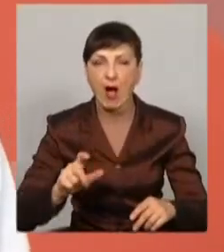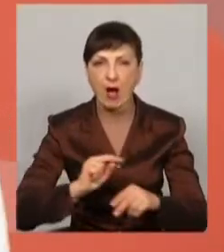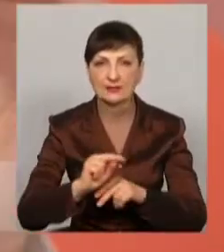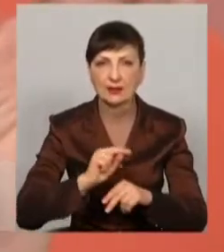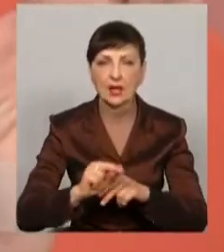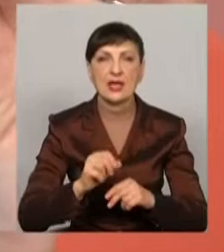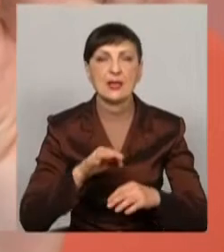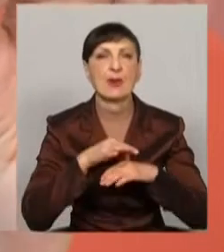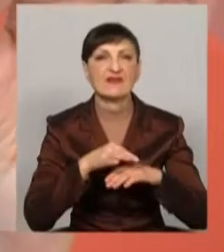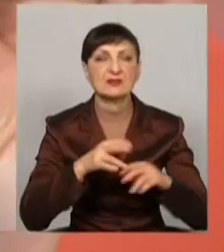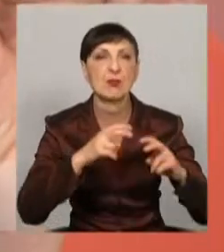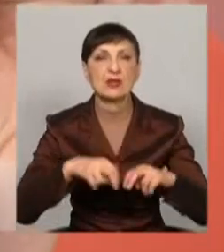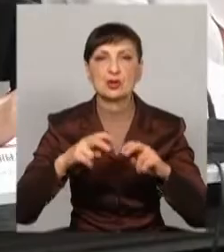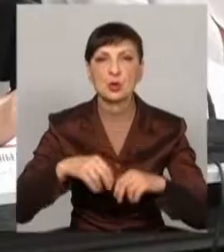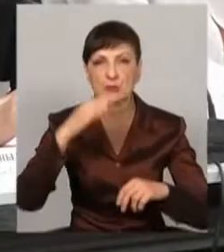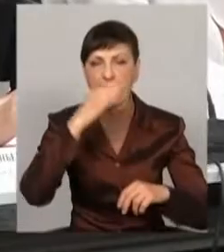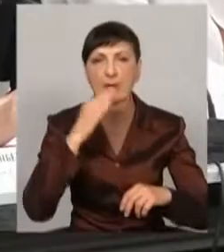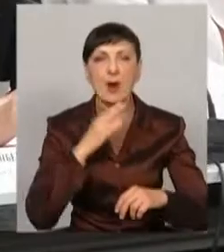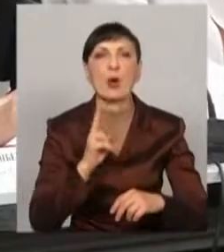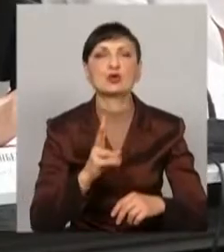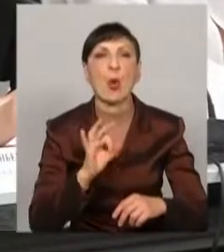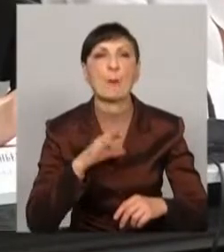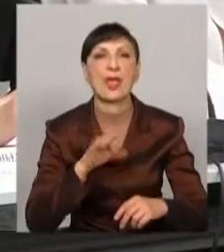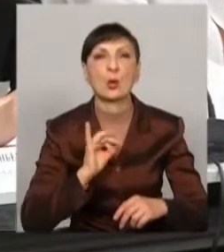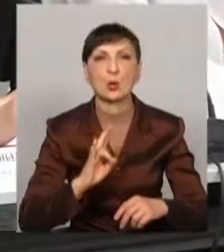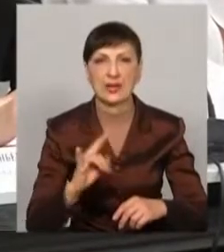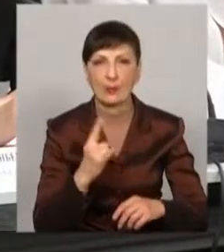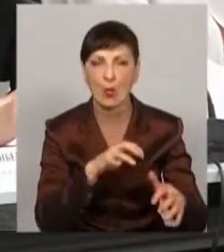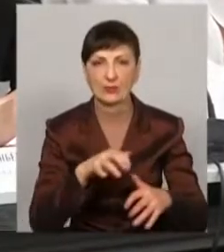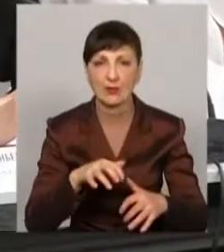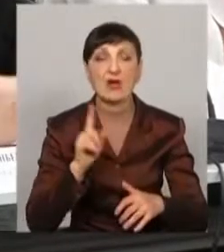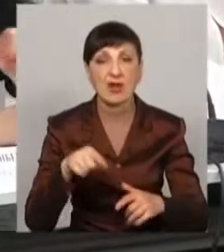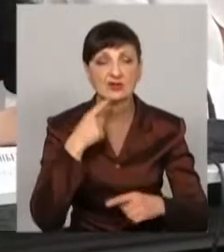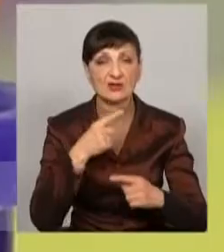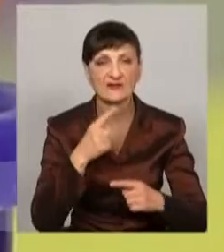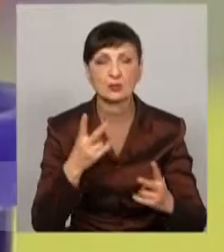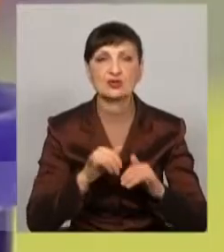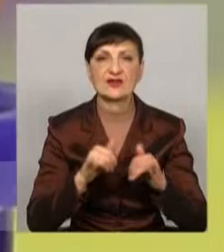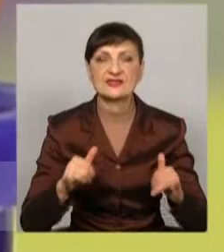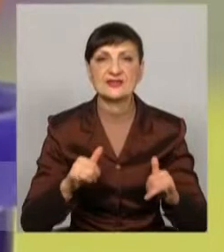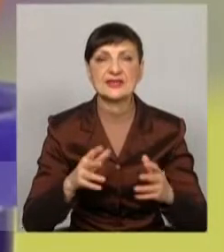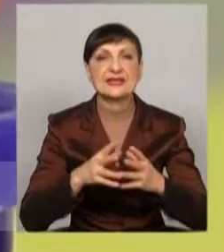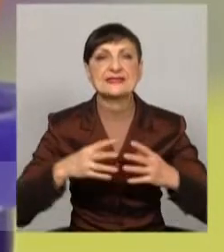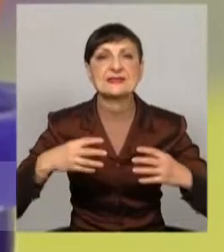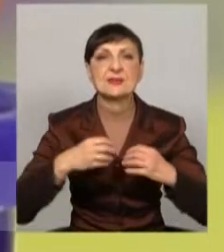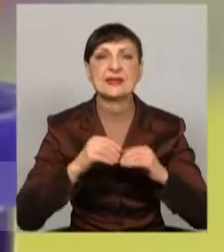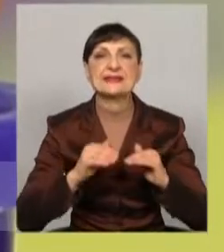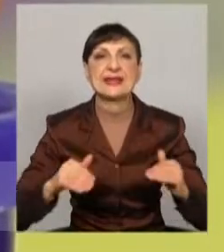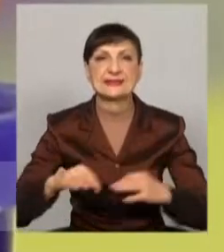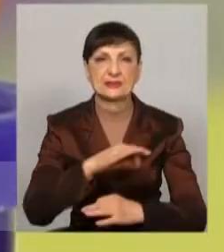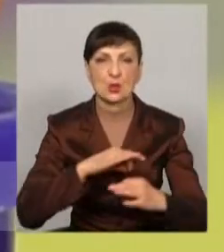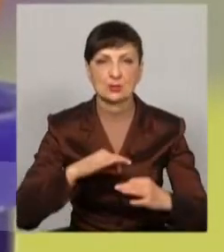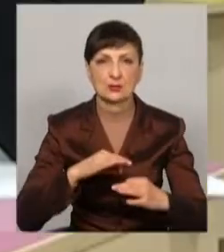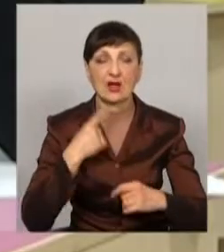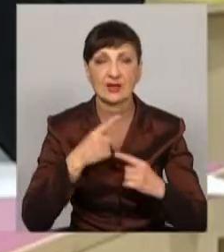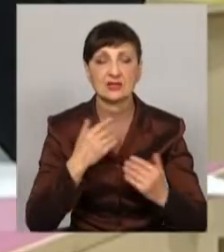систематично проводить мониторинг родителей и опекунов. Помимо этого, эксперт выразила заинтересованность в развитии института семейных детских домов, а также отметила,